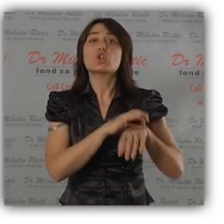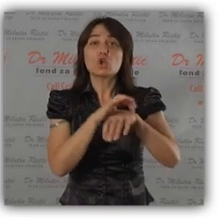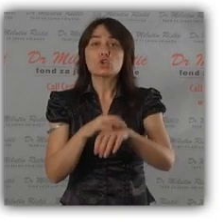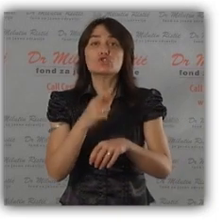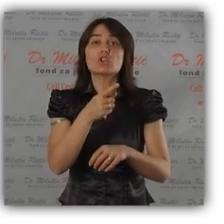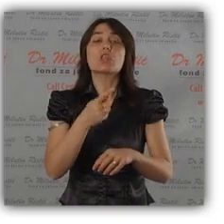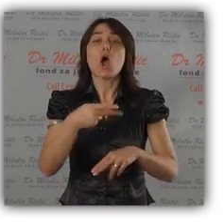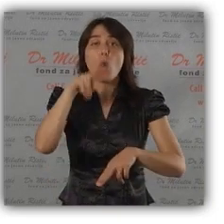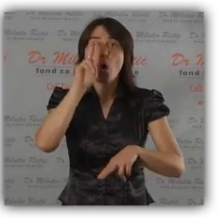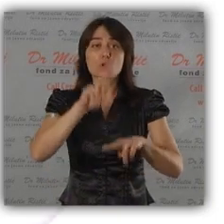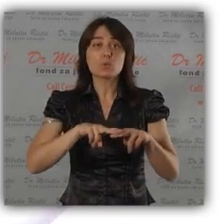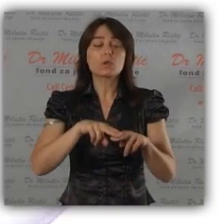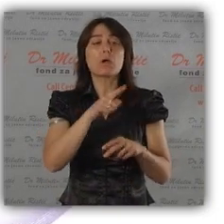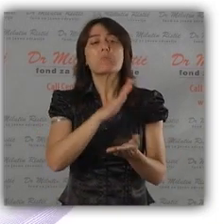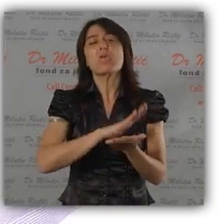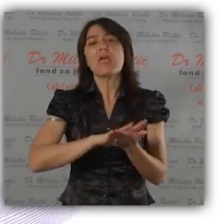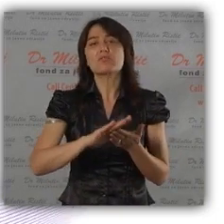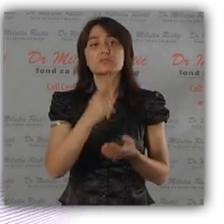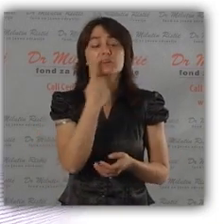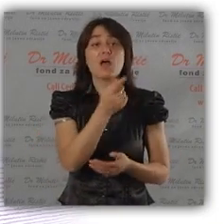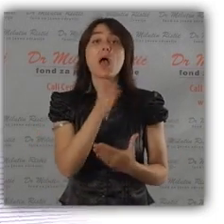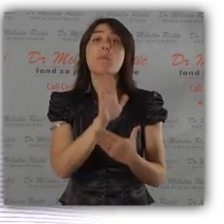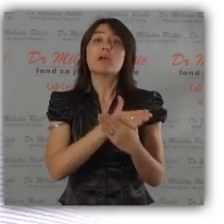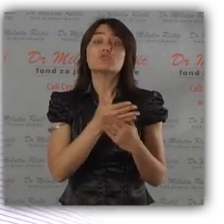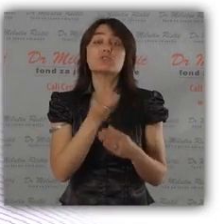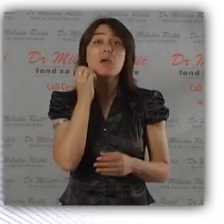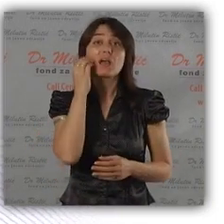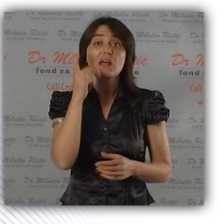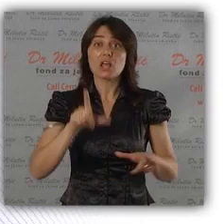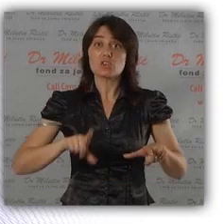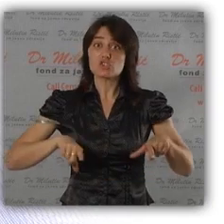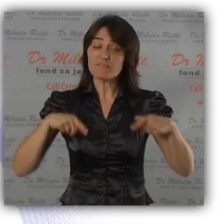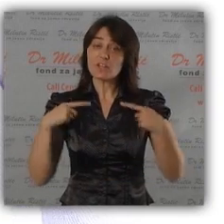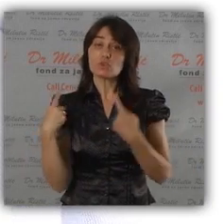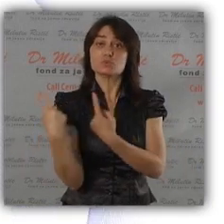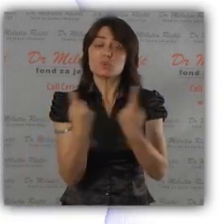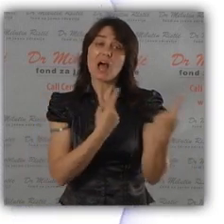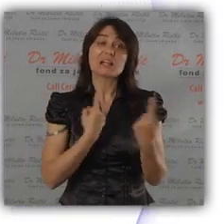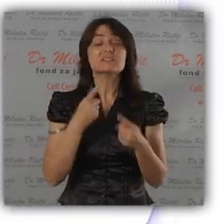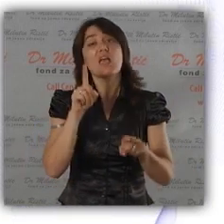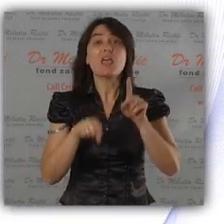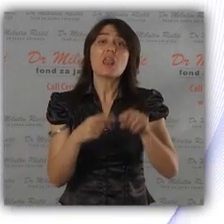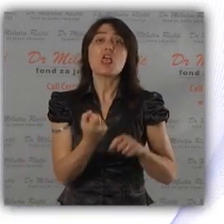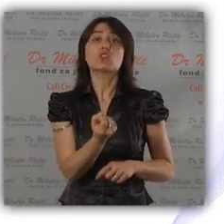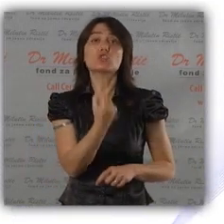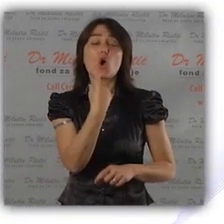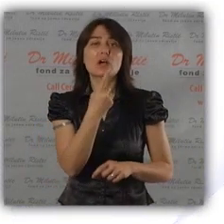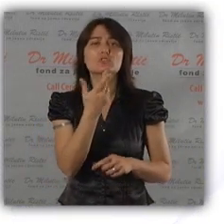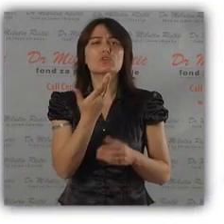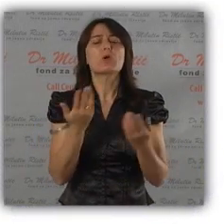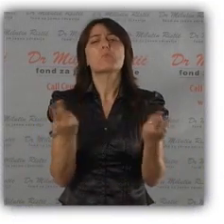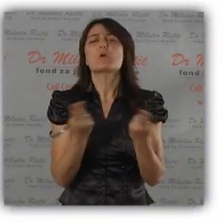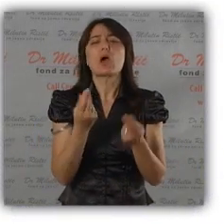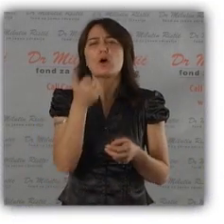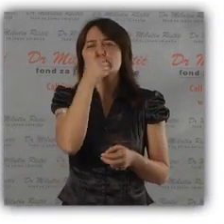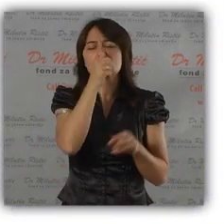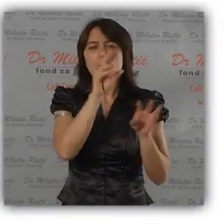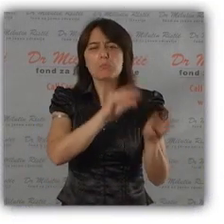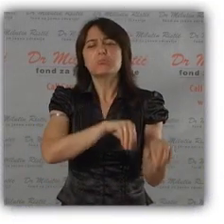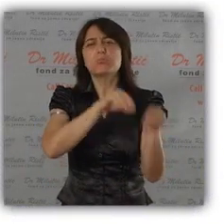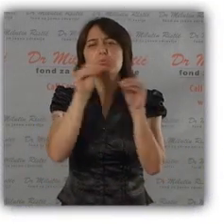proces donošenja odluke jednostavan za individu, međutim kada su u pitanju neke životne situacije i događaji, kao što